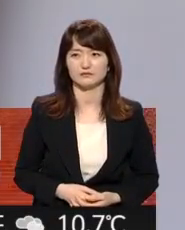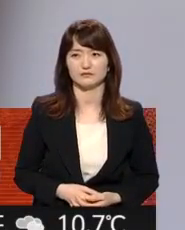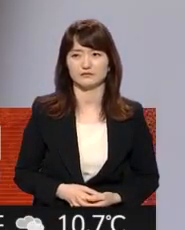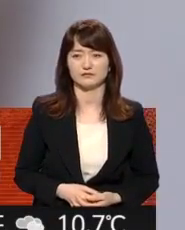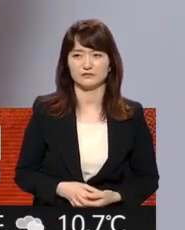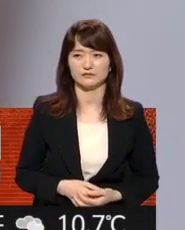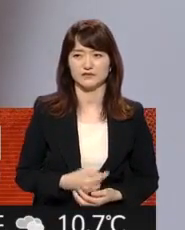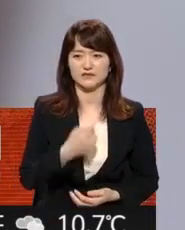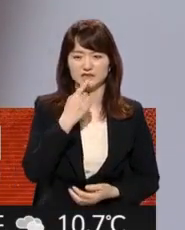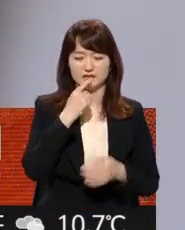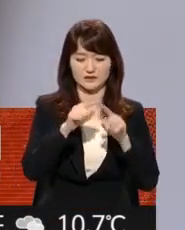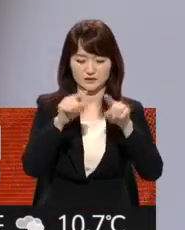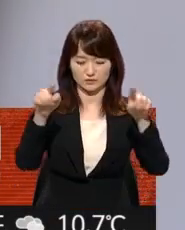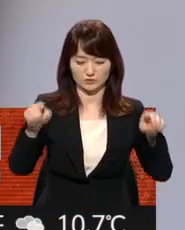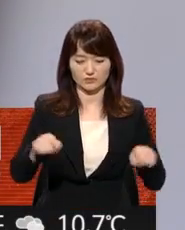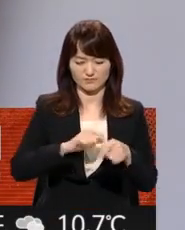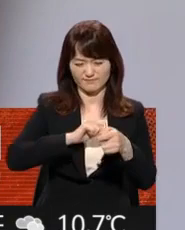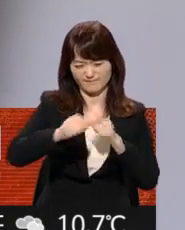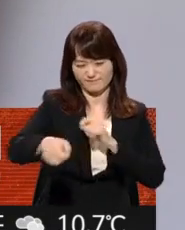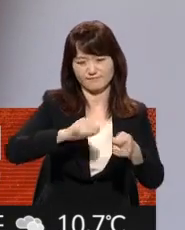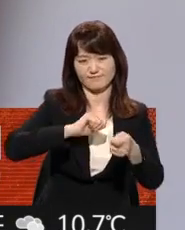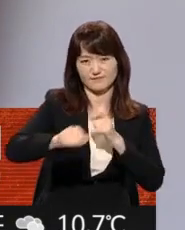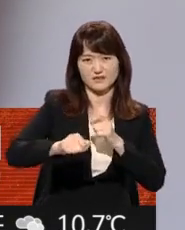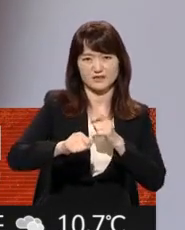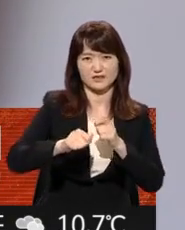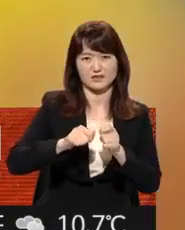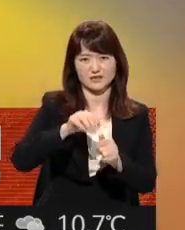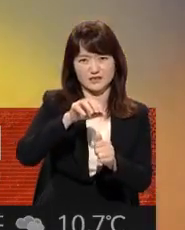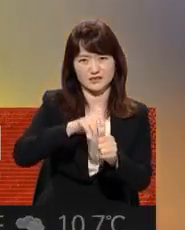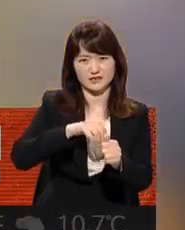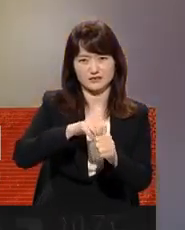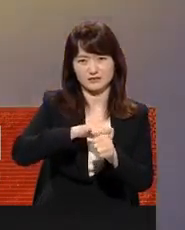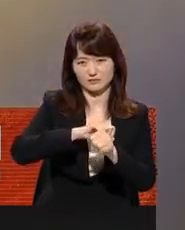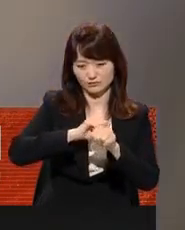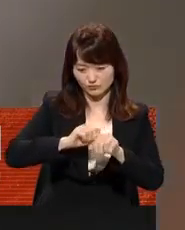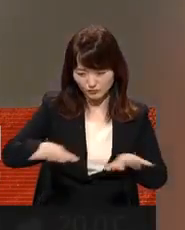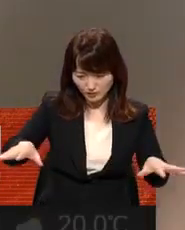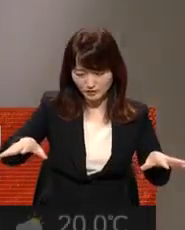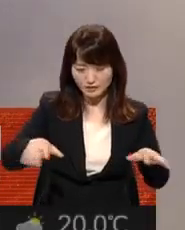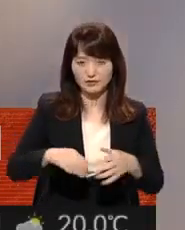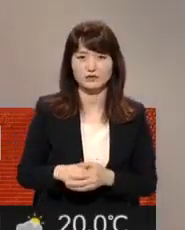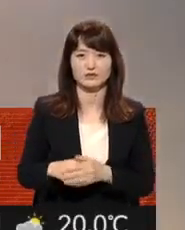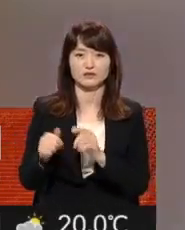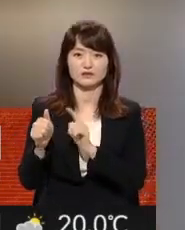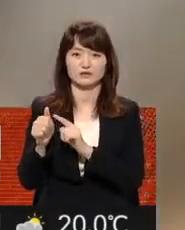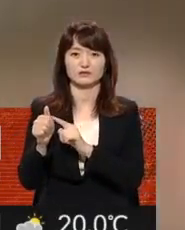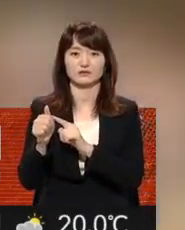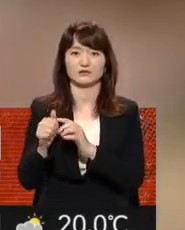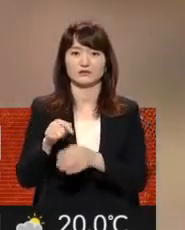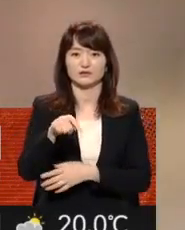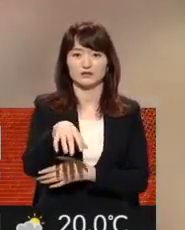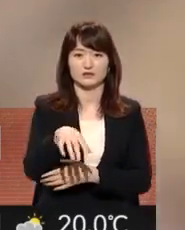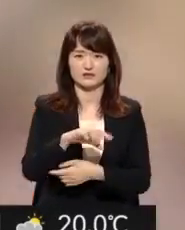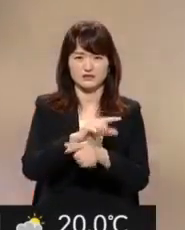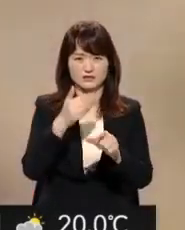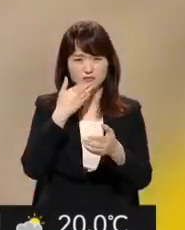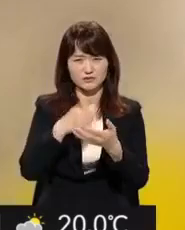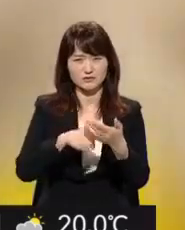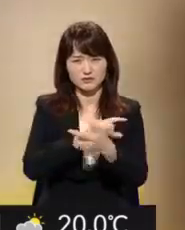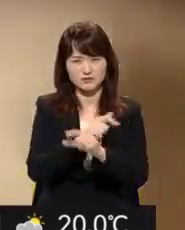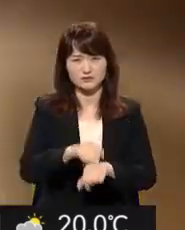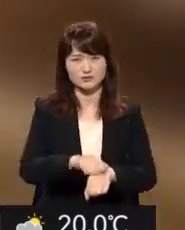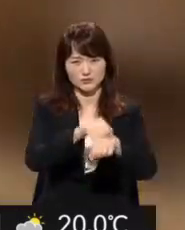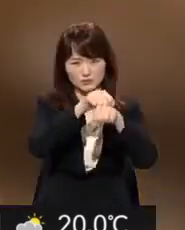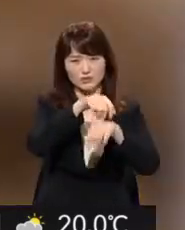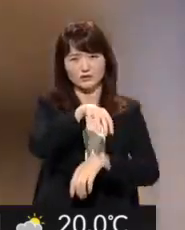이번엔 종이봉투를 찢는데요. 그 안에서는 감자튀김이 우르르 쏟아집니다. 이 남성이 휩쓸고 간 곳은 각종 식자재를 보관하고